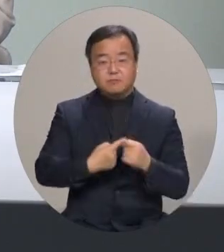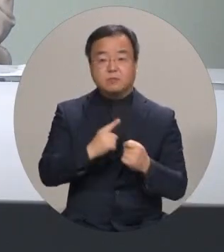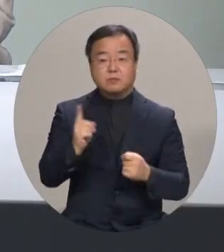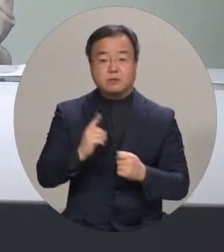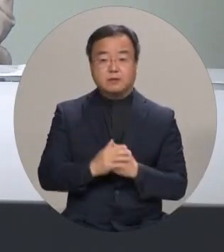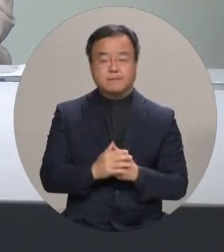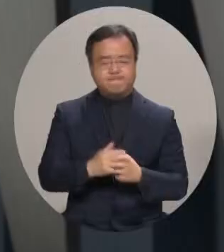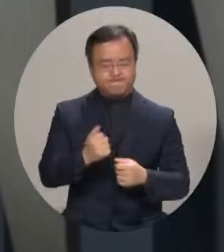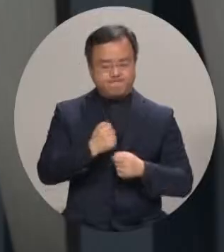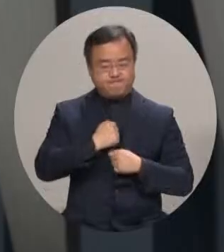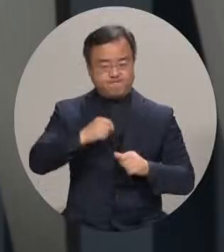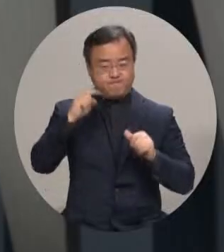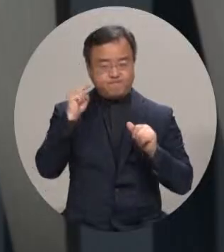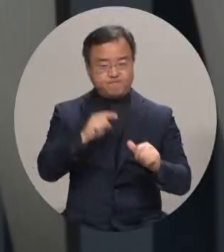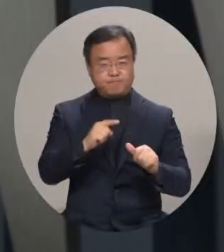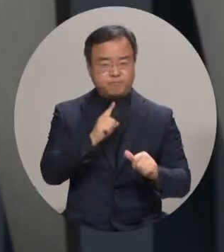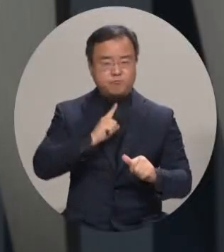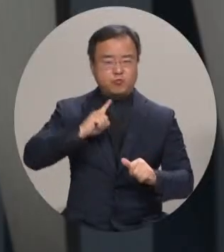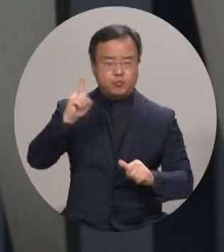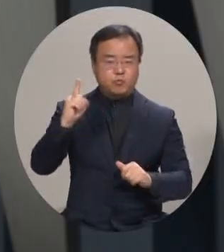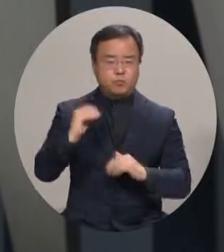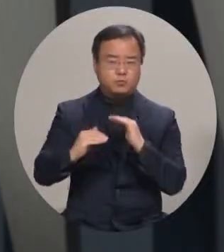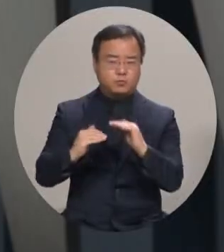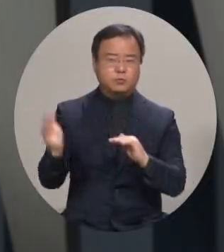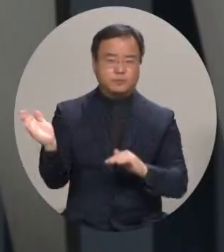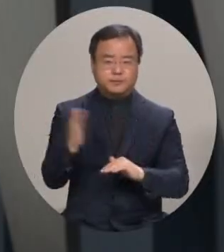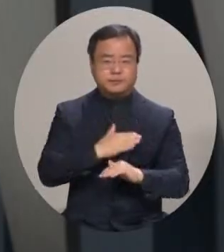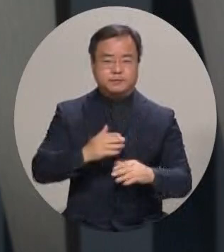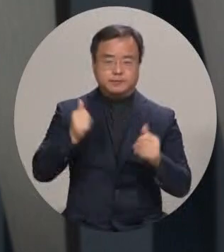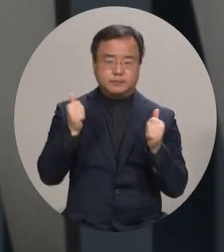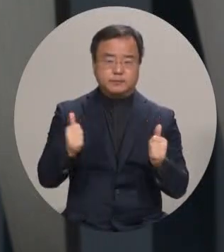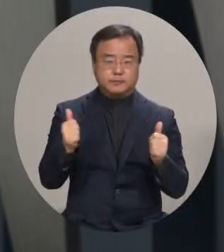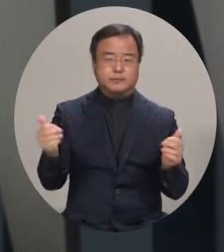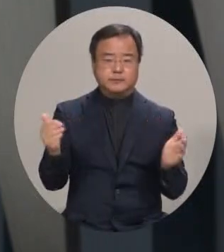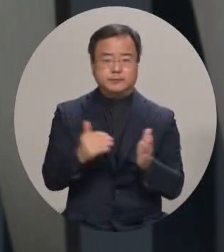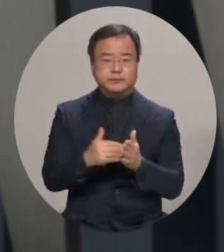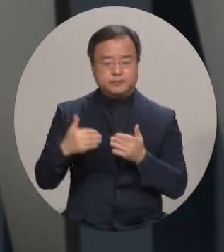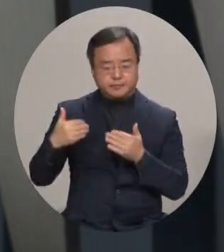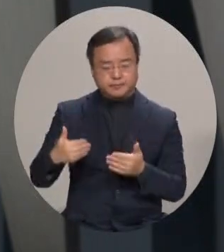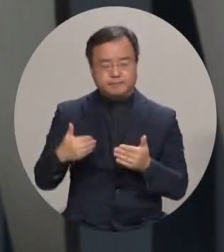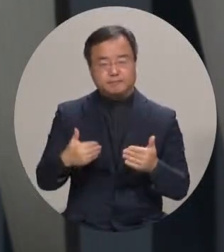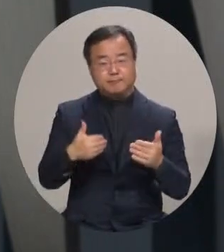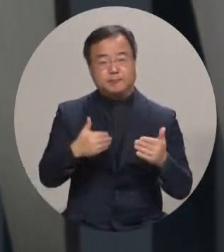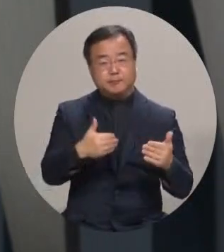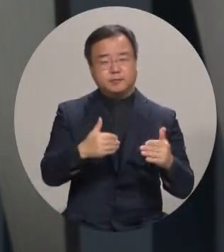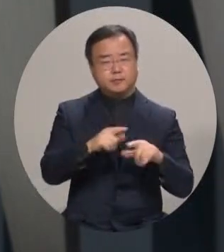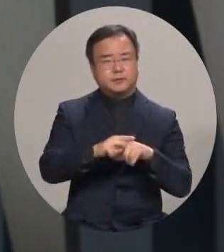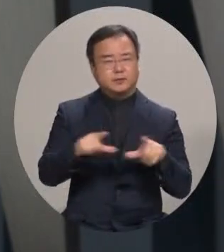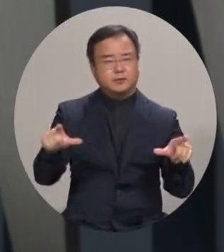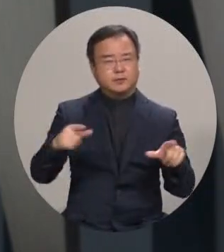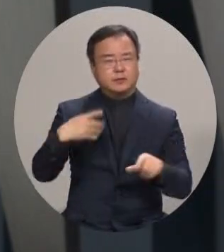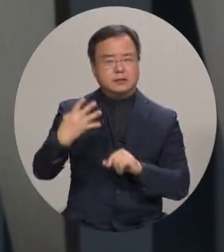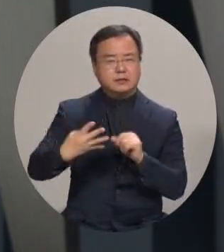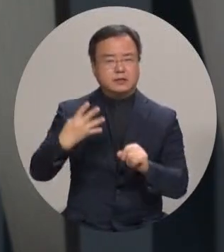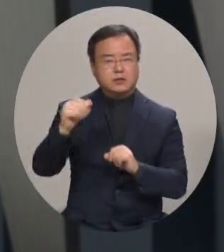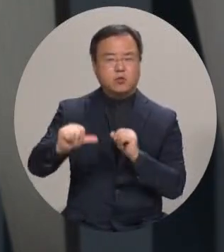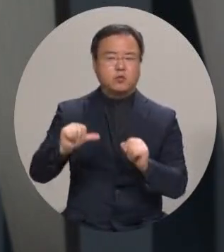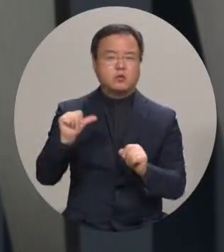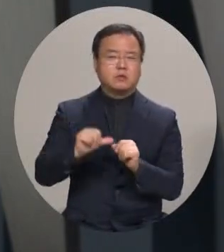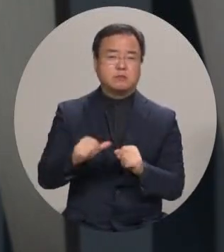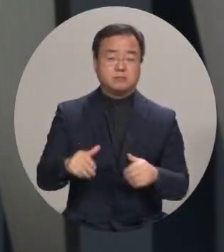이행명령 소송부터 시작해서이 재판까지 가려고 그러면 평균적으로 4년에서 5년